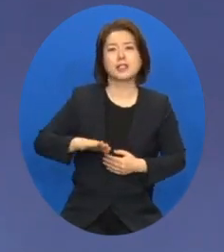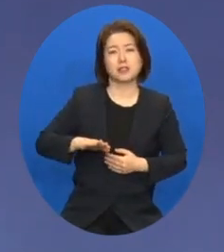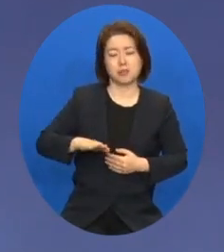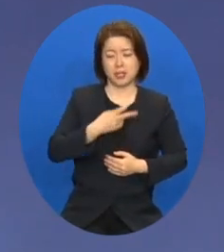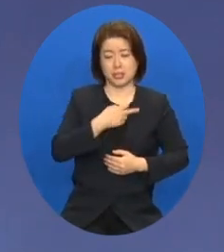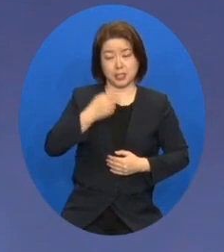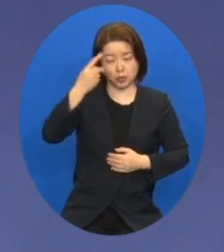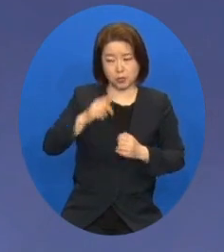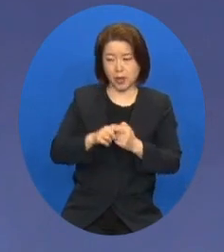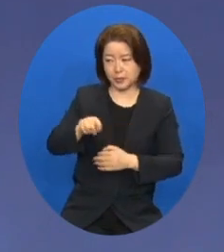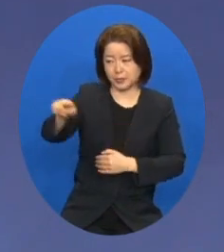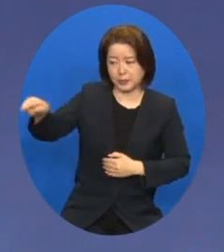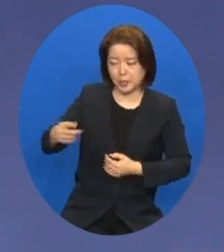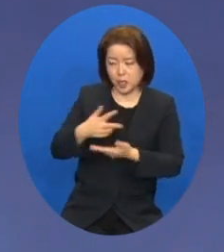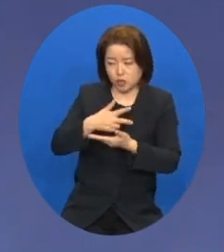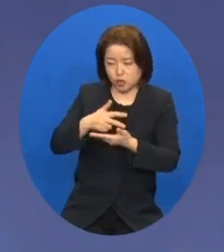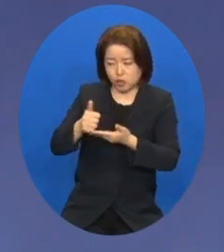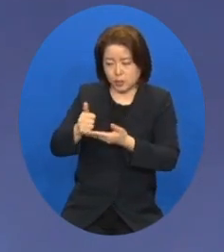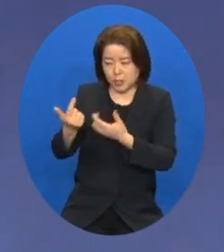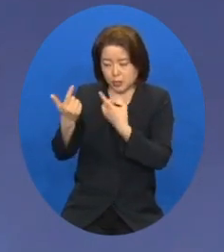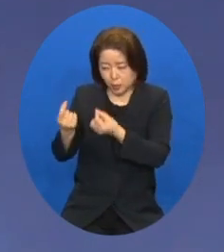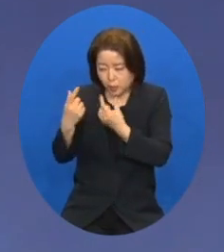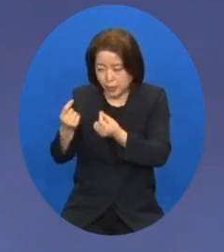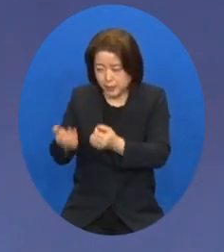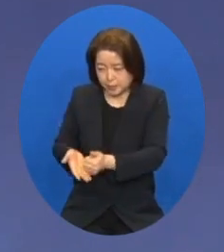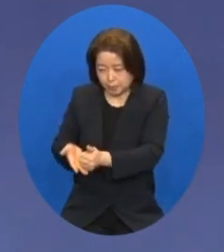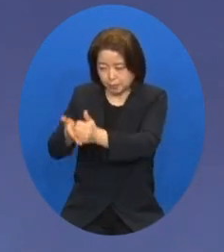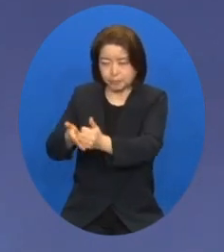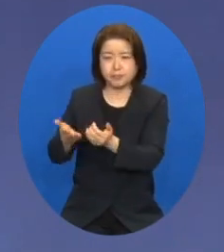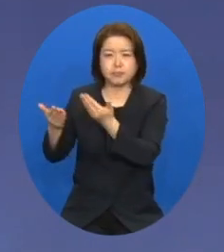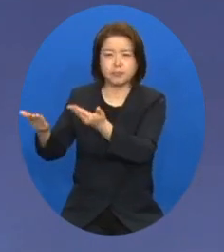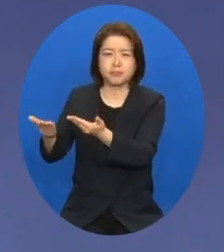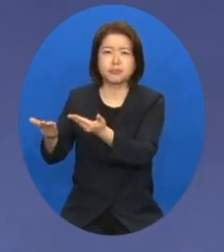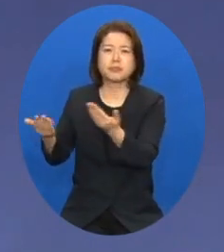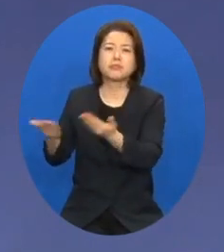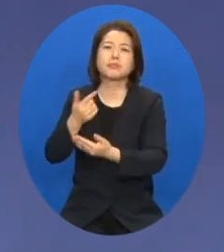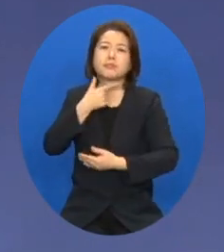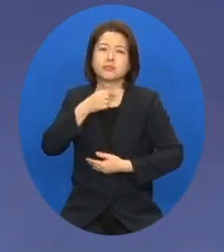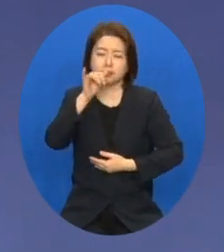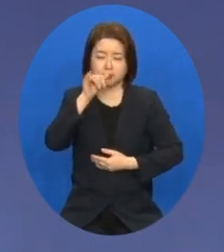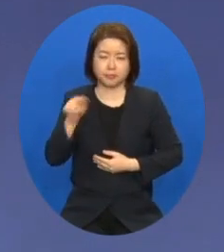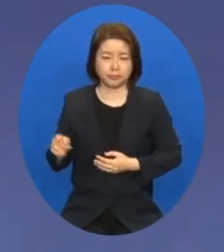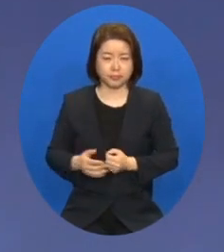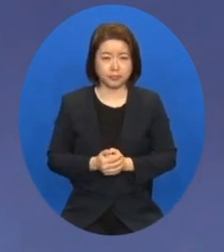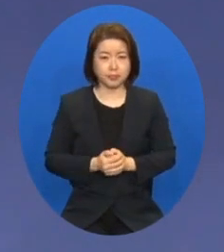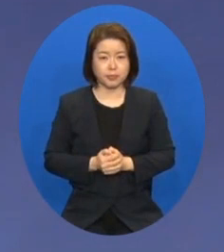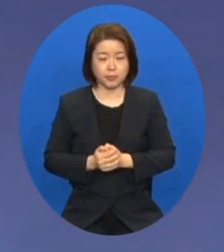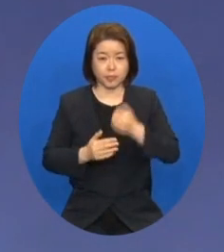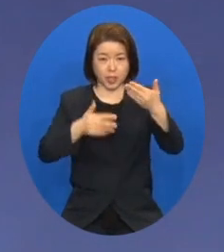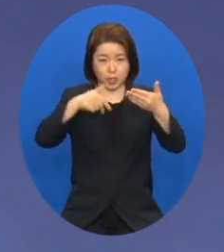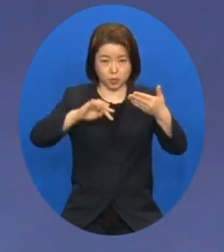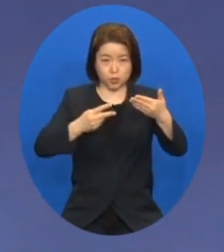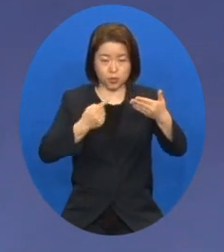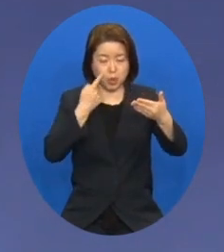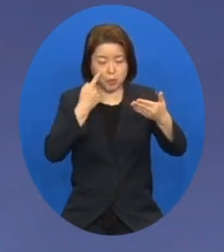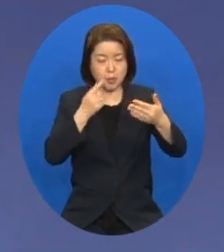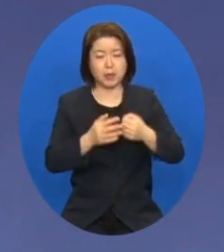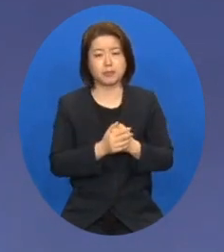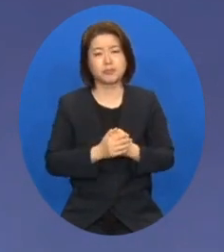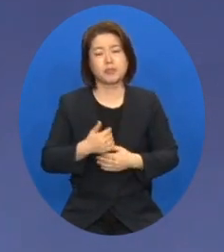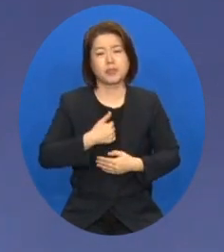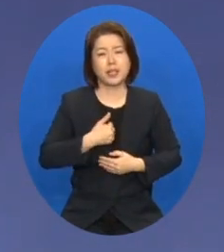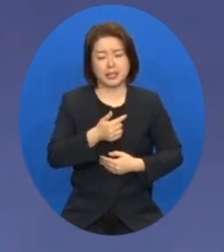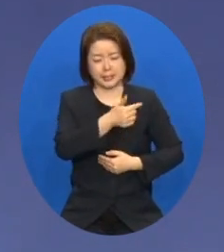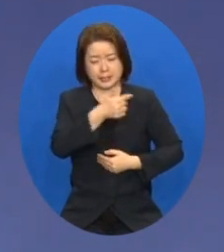주님께 하듯이 섬겨야 했었습니다 9절에 보면 사도 바울이 이렇게 고백합니다 나에게